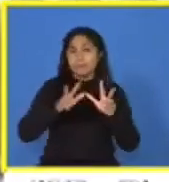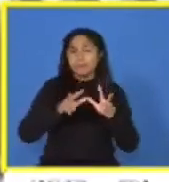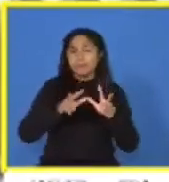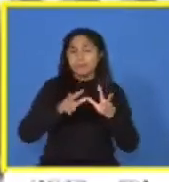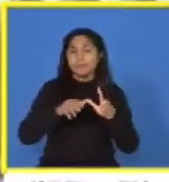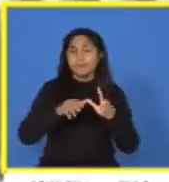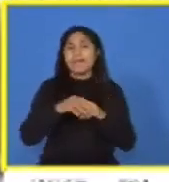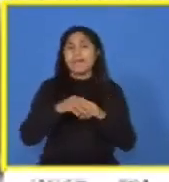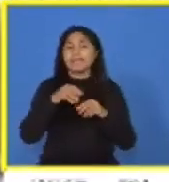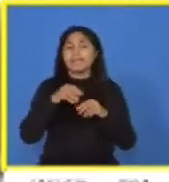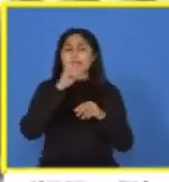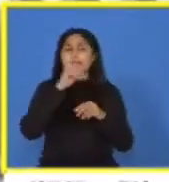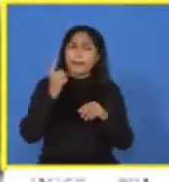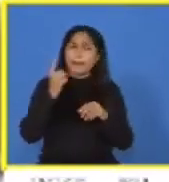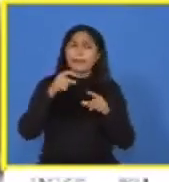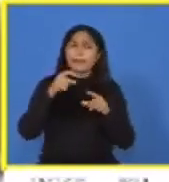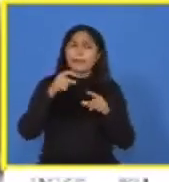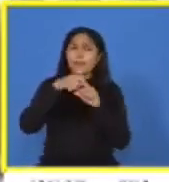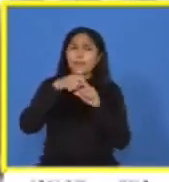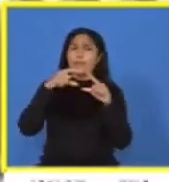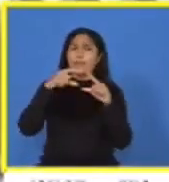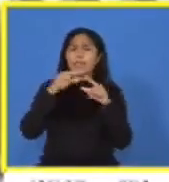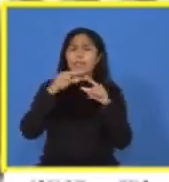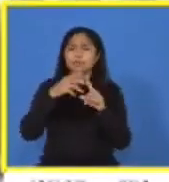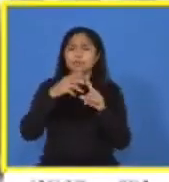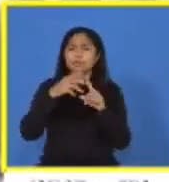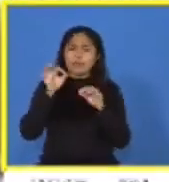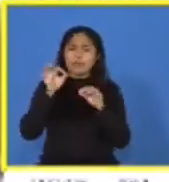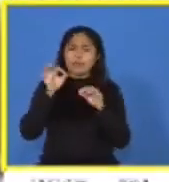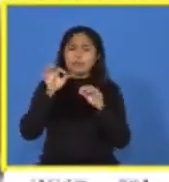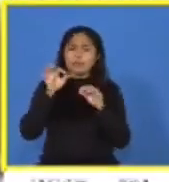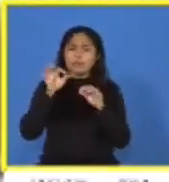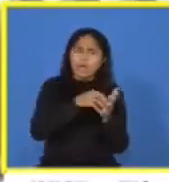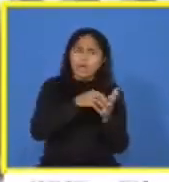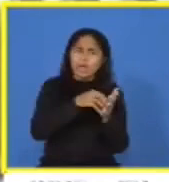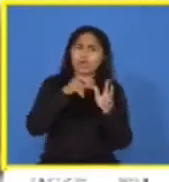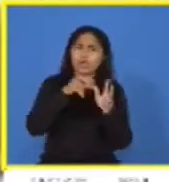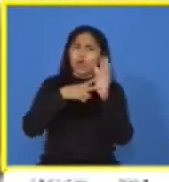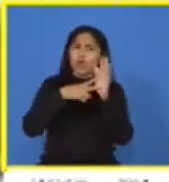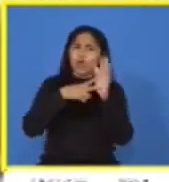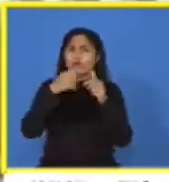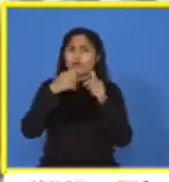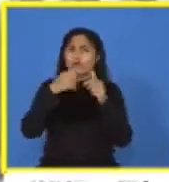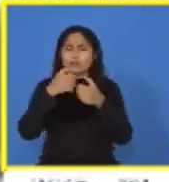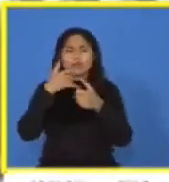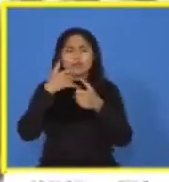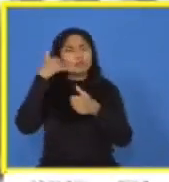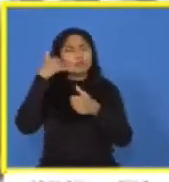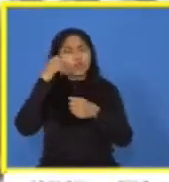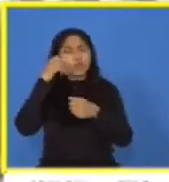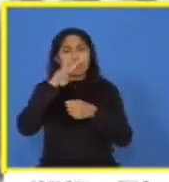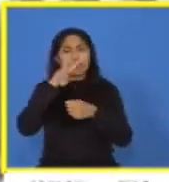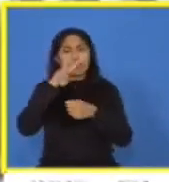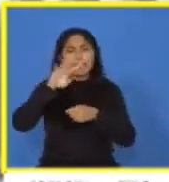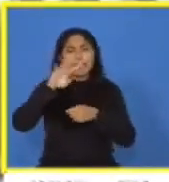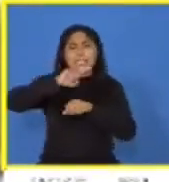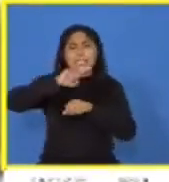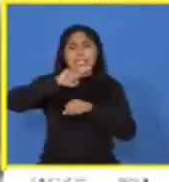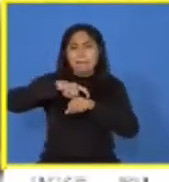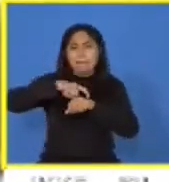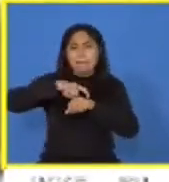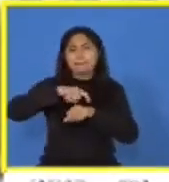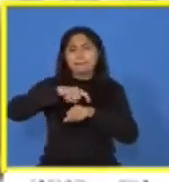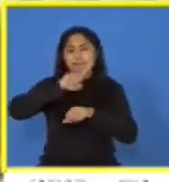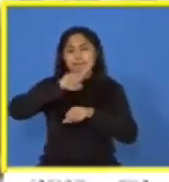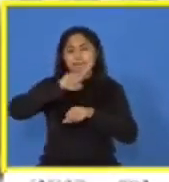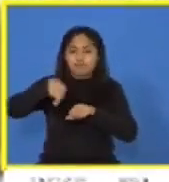sudah menyampaikan nomor kontak yang bisa dihubungi 24 jam di era COVID ini. Jadi itu